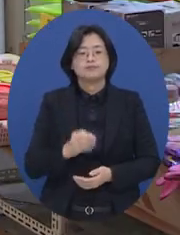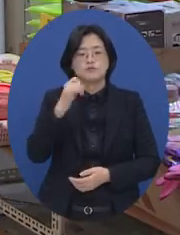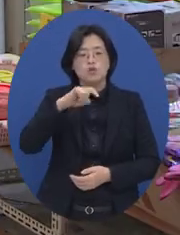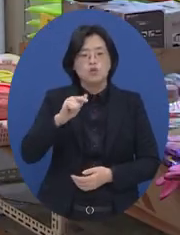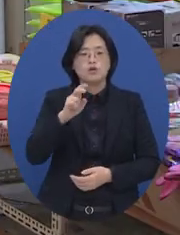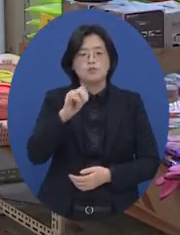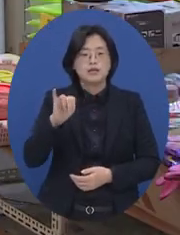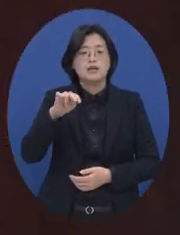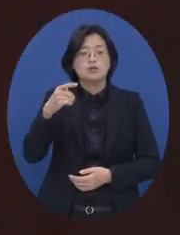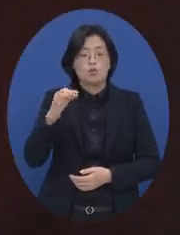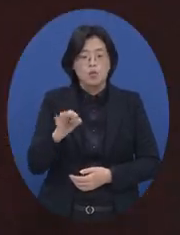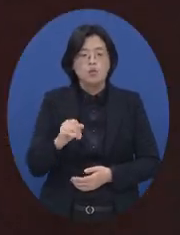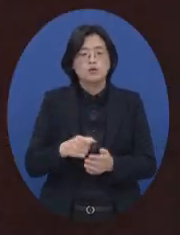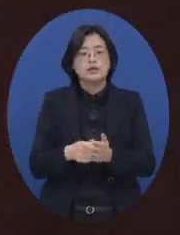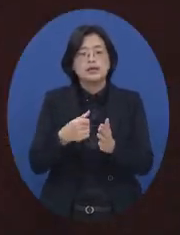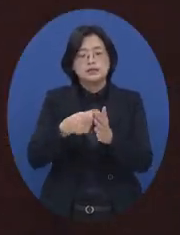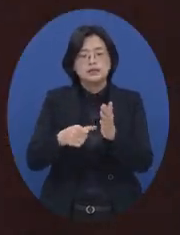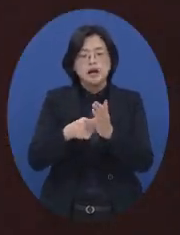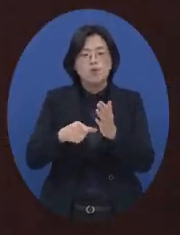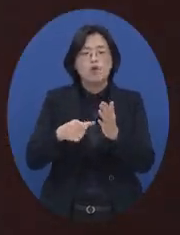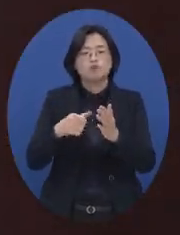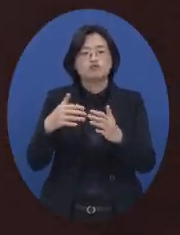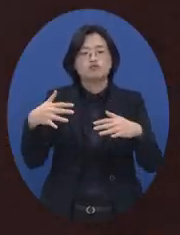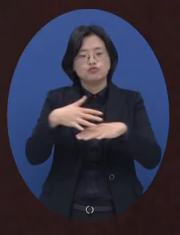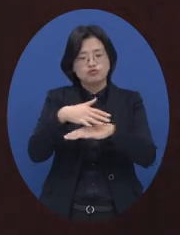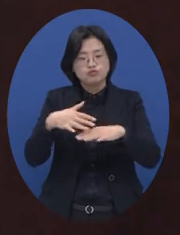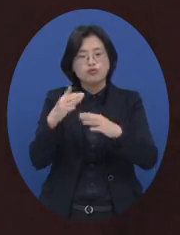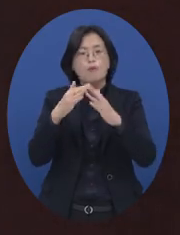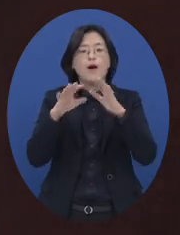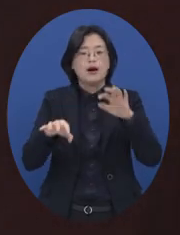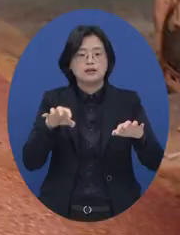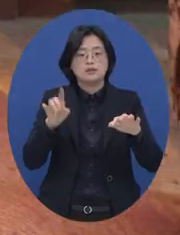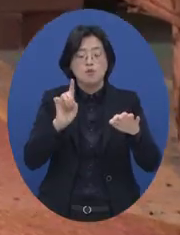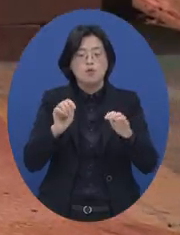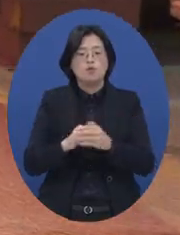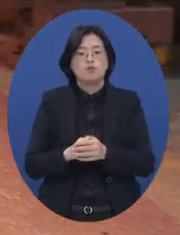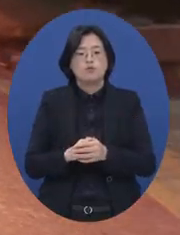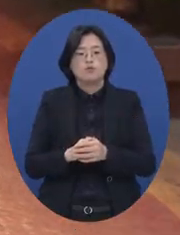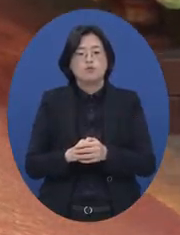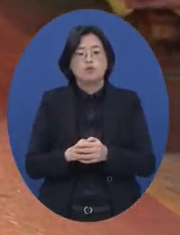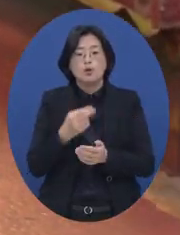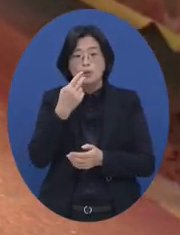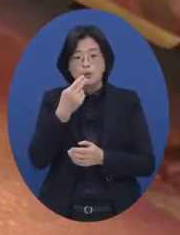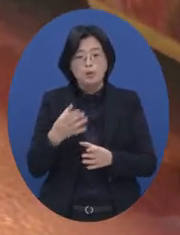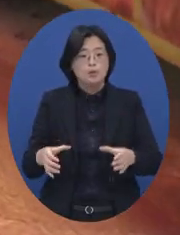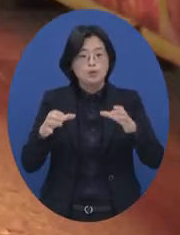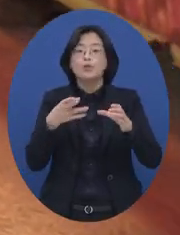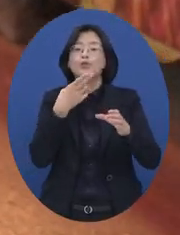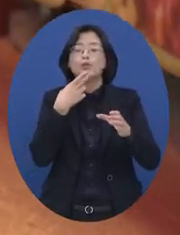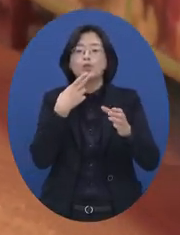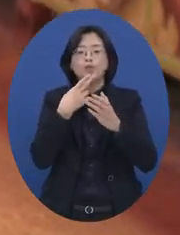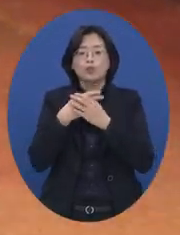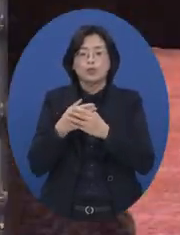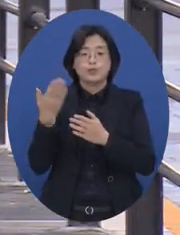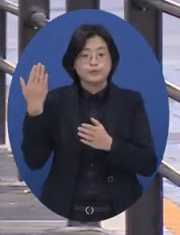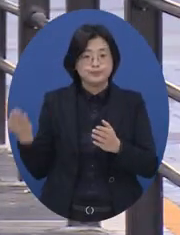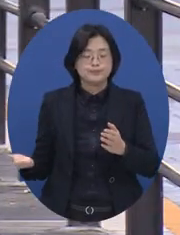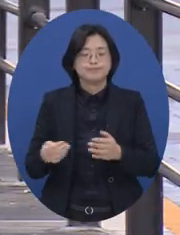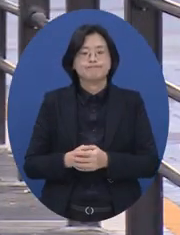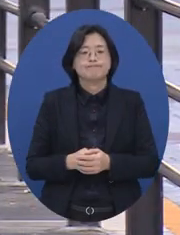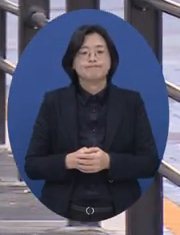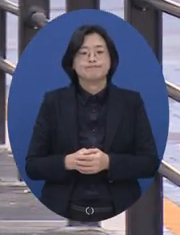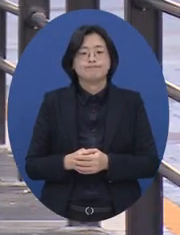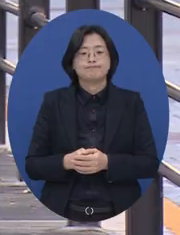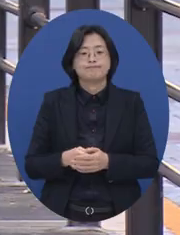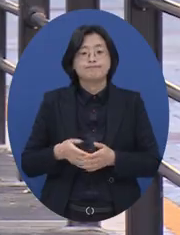원미동의 자원순환 마을. 전통시장을 오가는 주민들 손엔 일회용 봉투 대신 장바구니가 들려 있고,